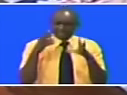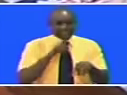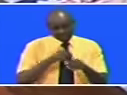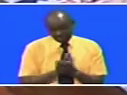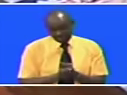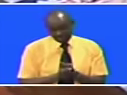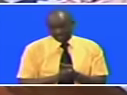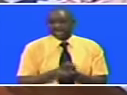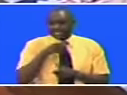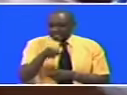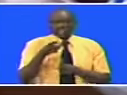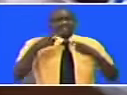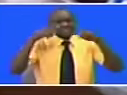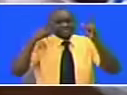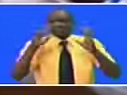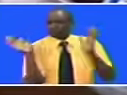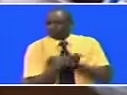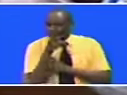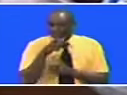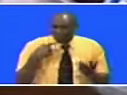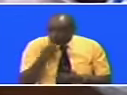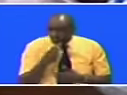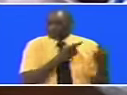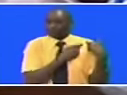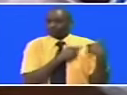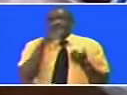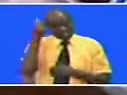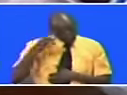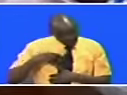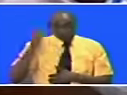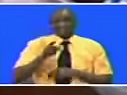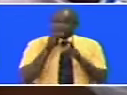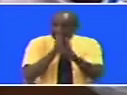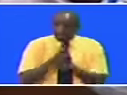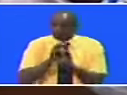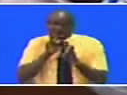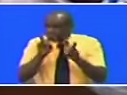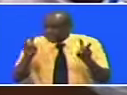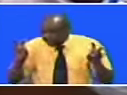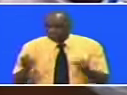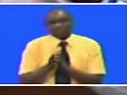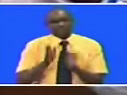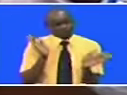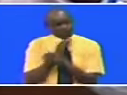na kwamba ufanisi wake unategemea wa Kenya wenyewe ambao wanakodolewa macho na kufyekwa kwa kizazi hiki